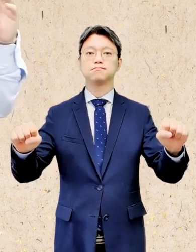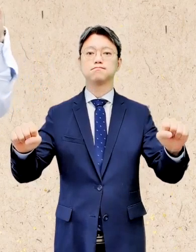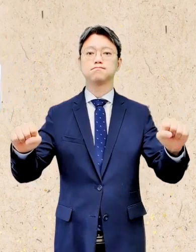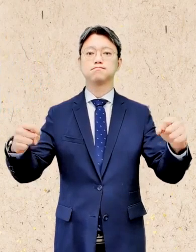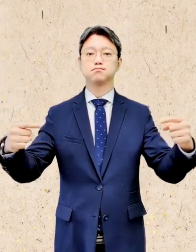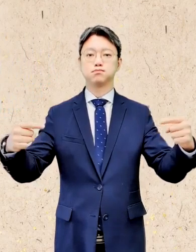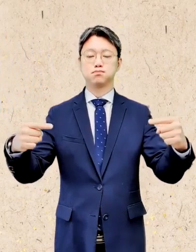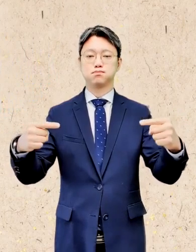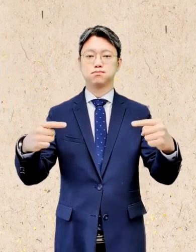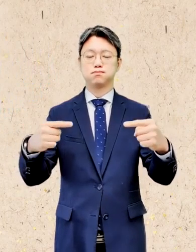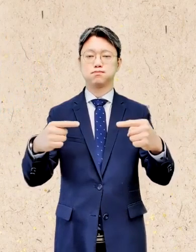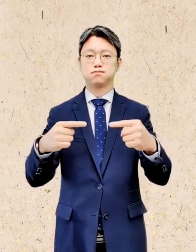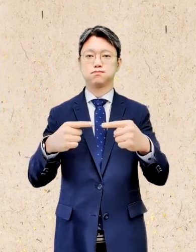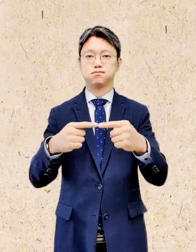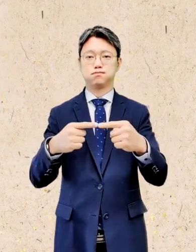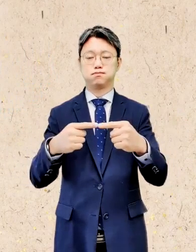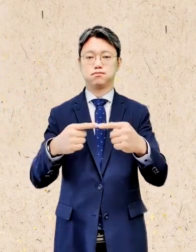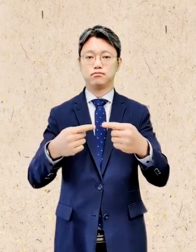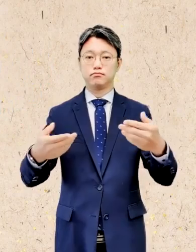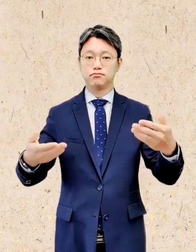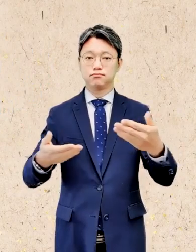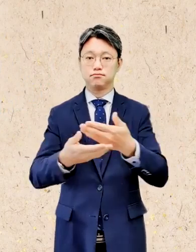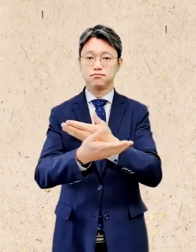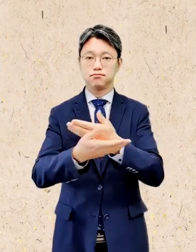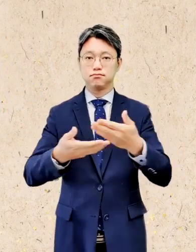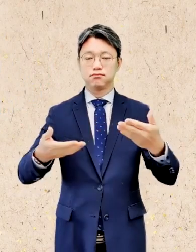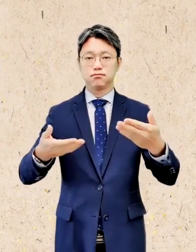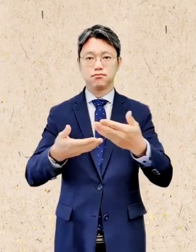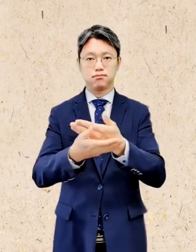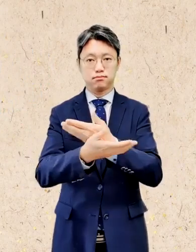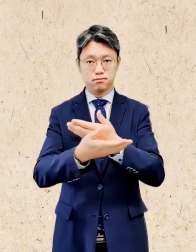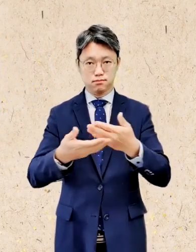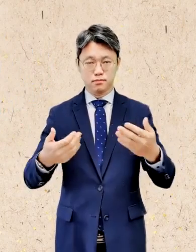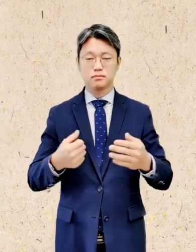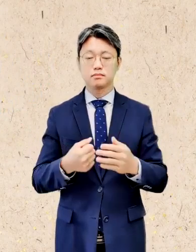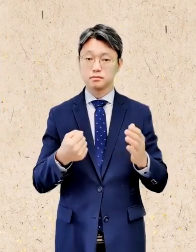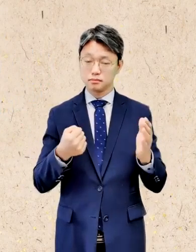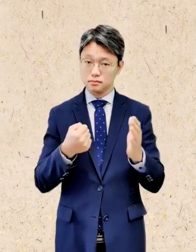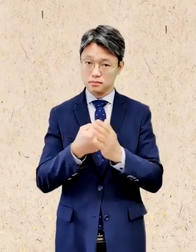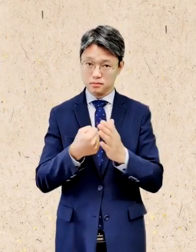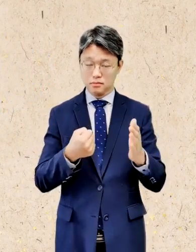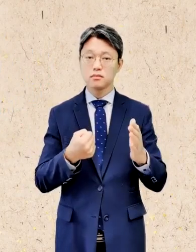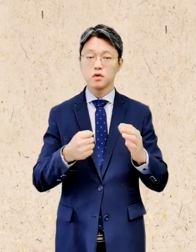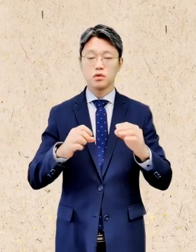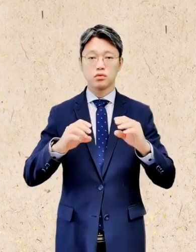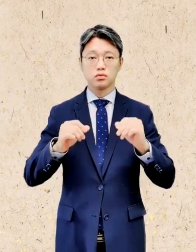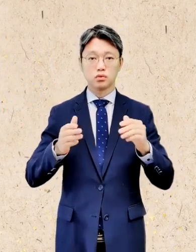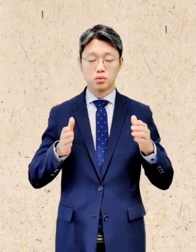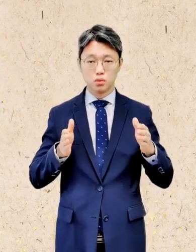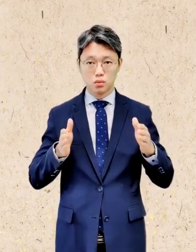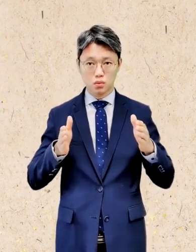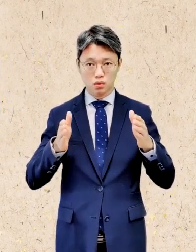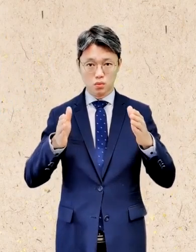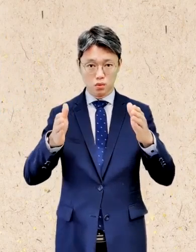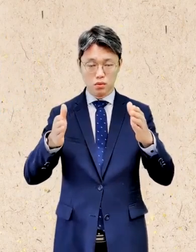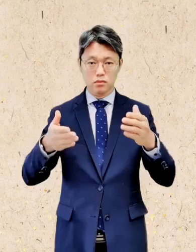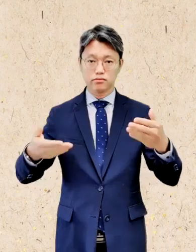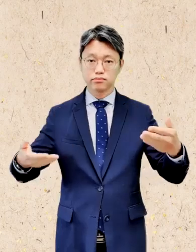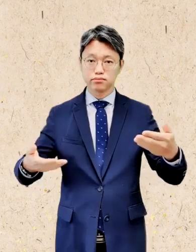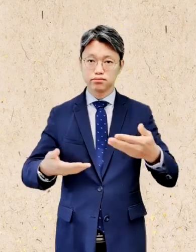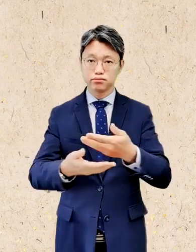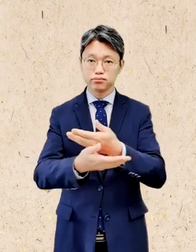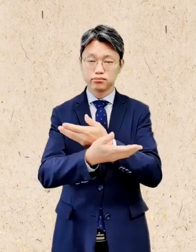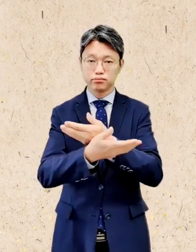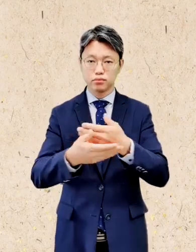사이에 있는 도로를 건너 물류 교환을 했던 것이죠. 그래서 자연히 육로와 해상 무역이 모두